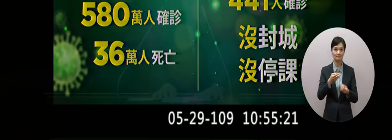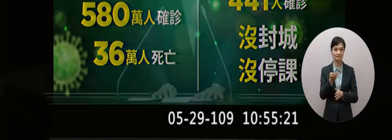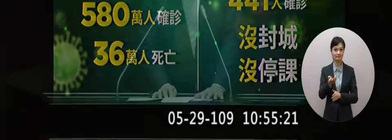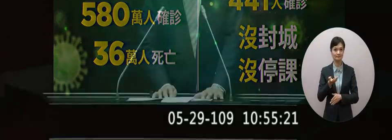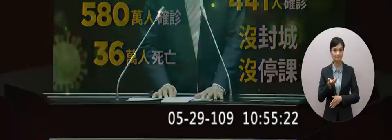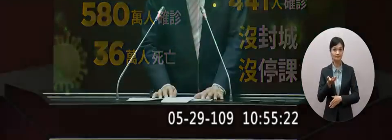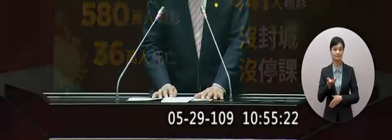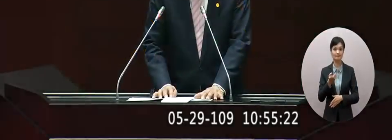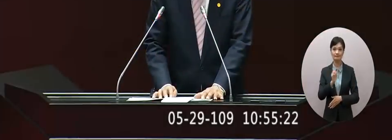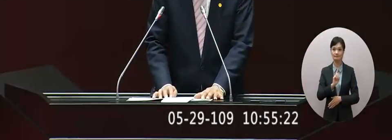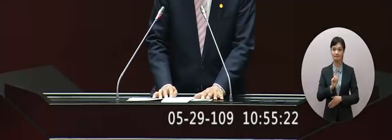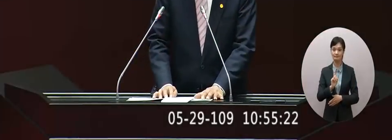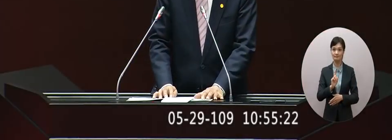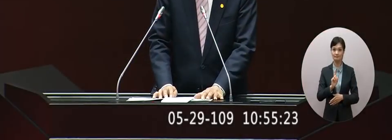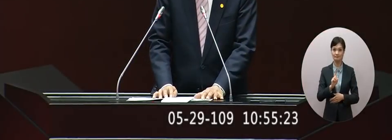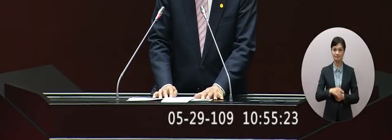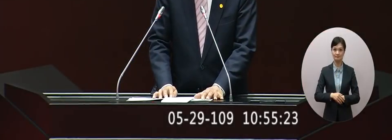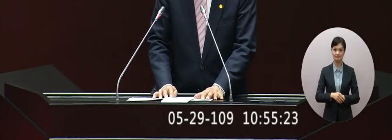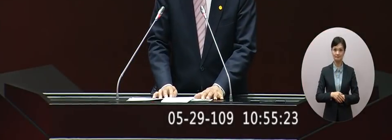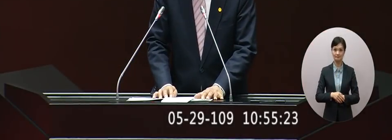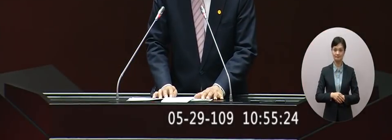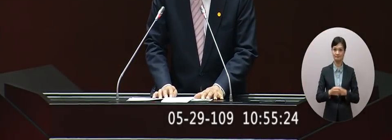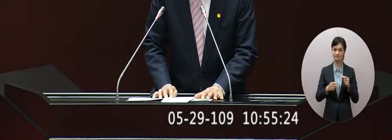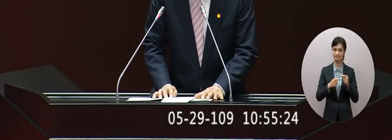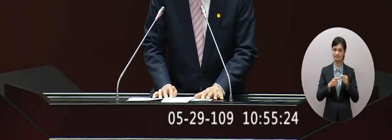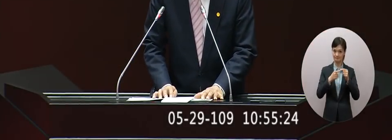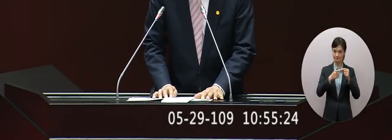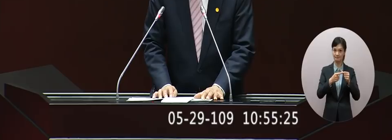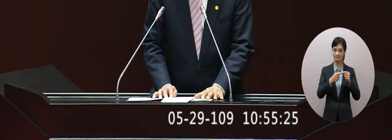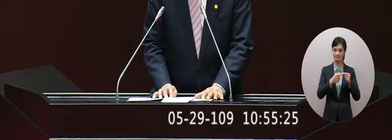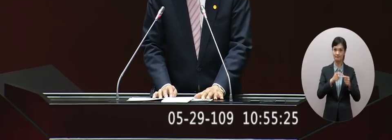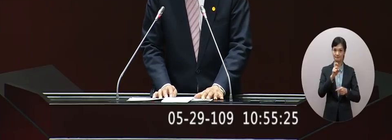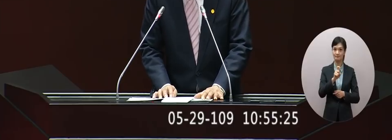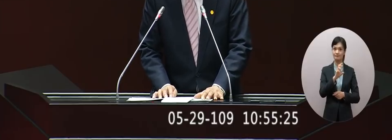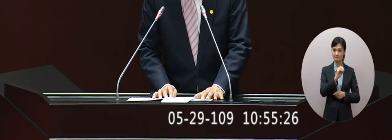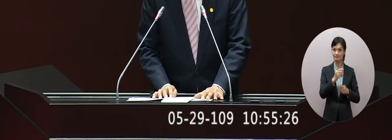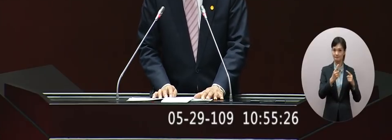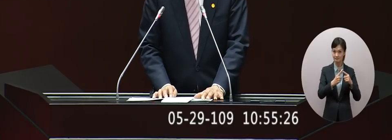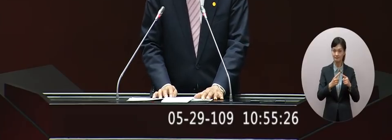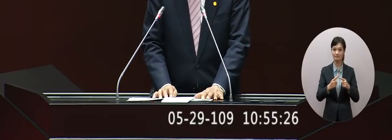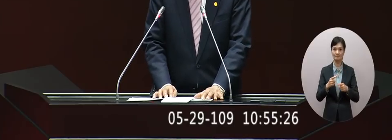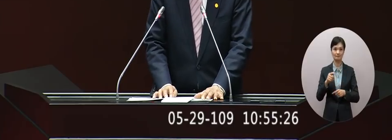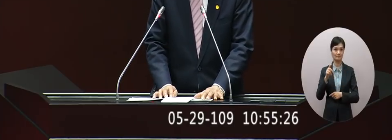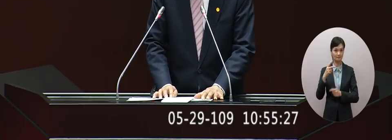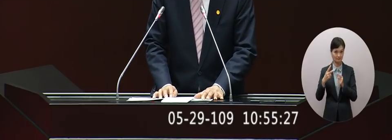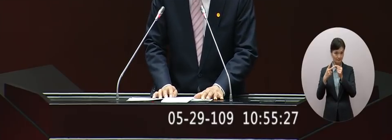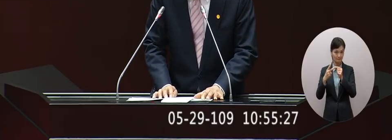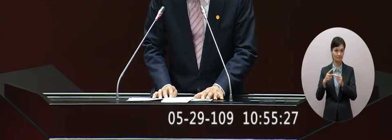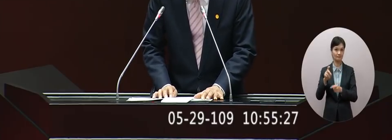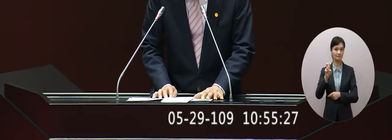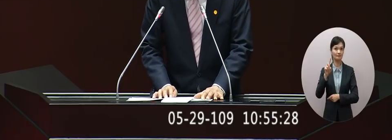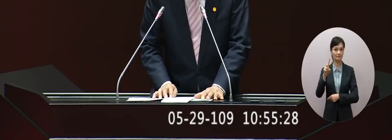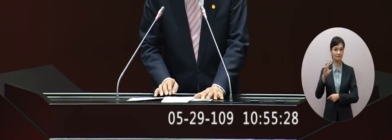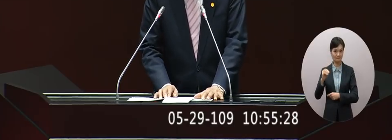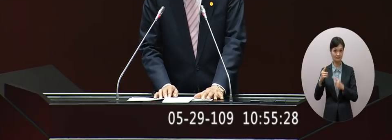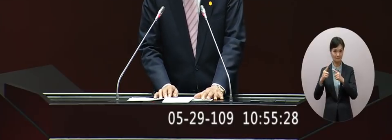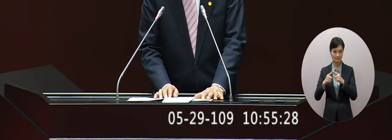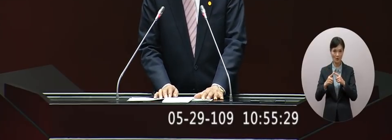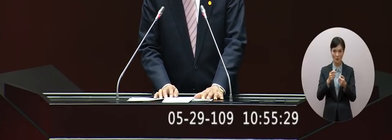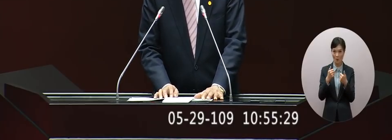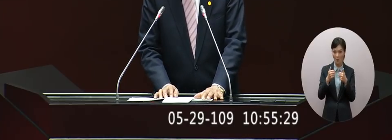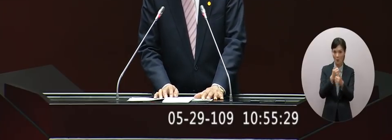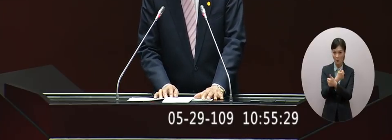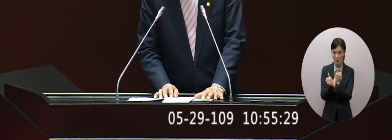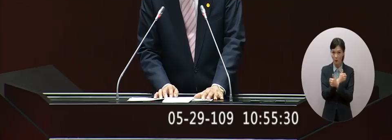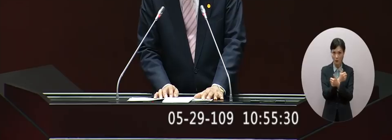刚完成了两场，一场10万人，一场21万人的大会考，一